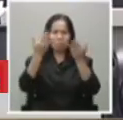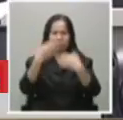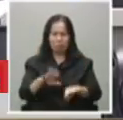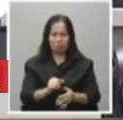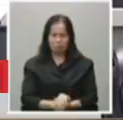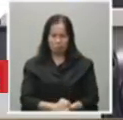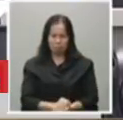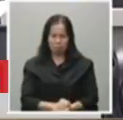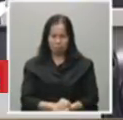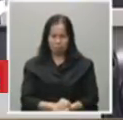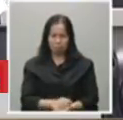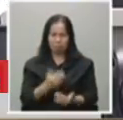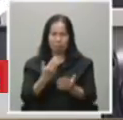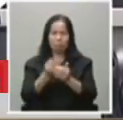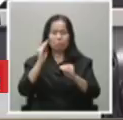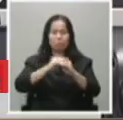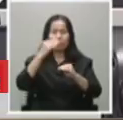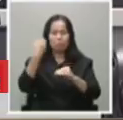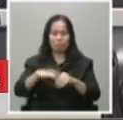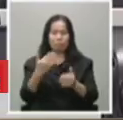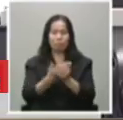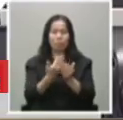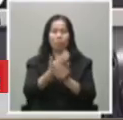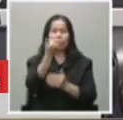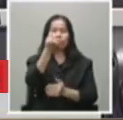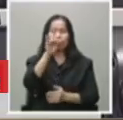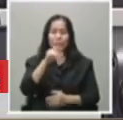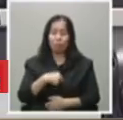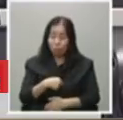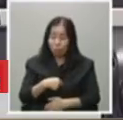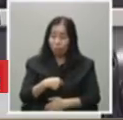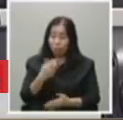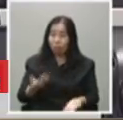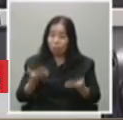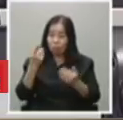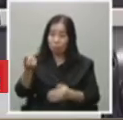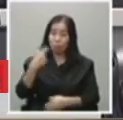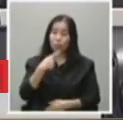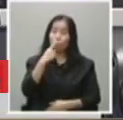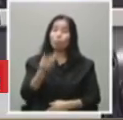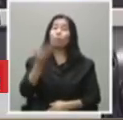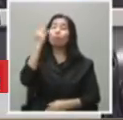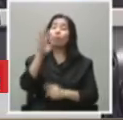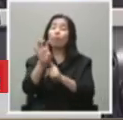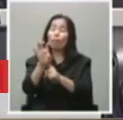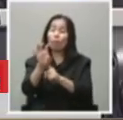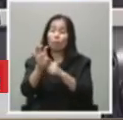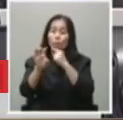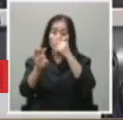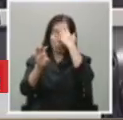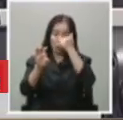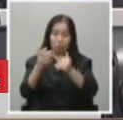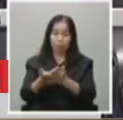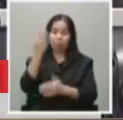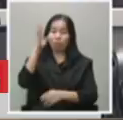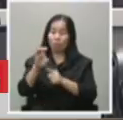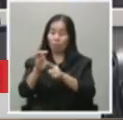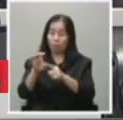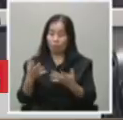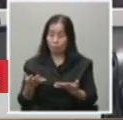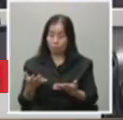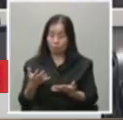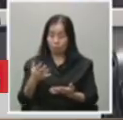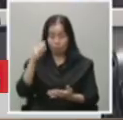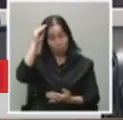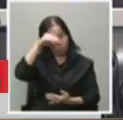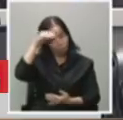อยู่หลังเขาที่ไหนมาอ้าวก็รู้ว่าขึ้นแต่ท่านบอกว่าขึ้น400บาทในนโยบายหาเสียง